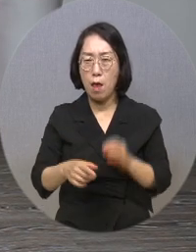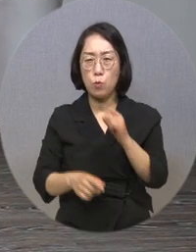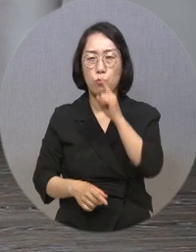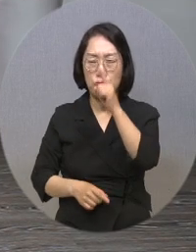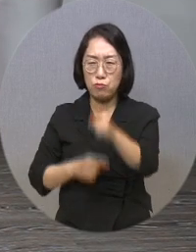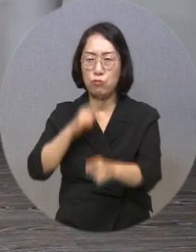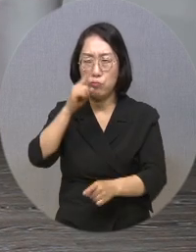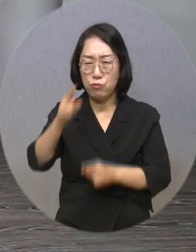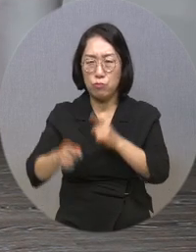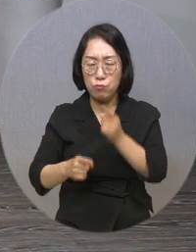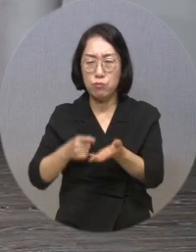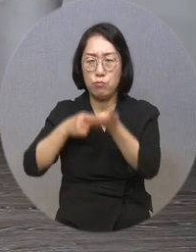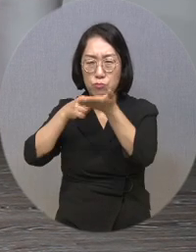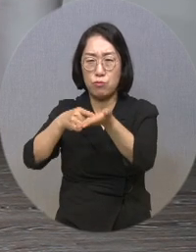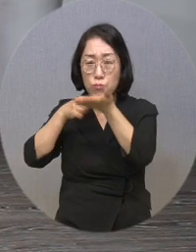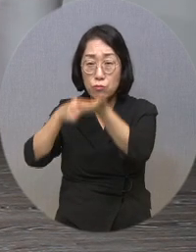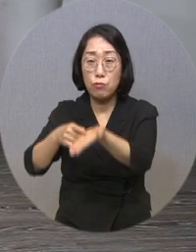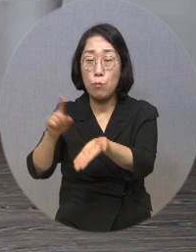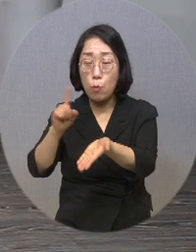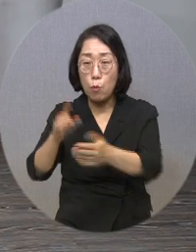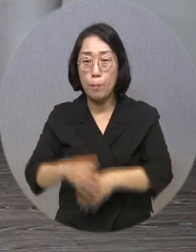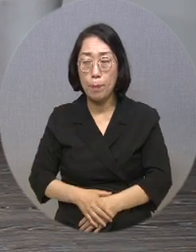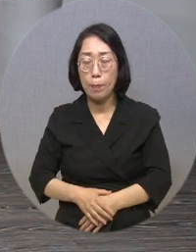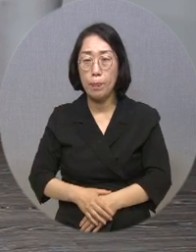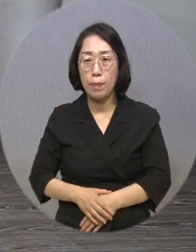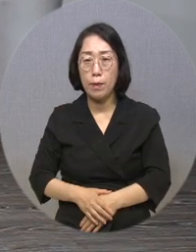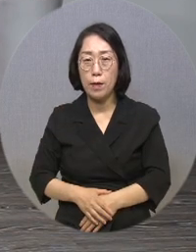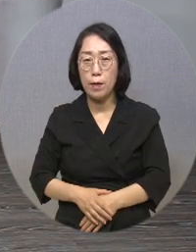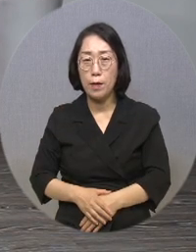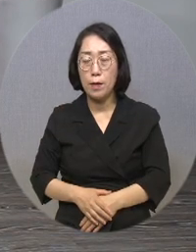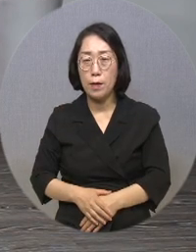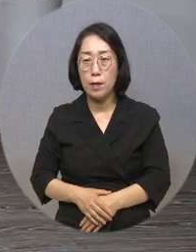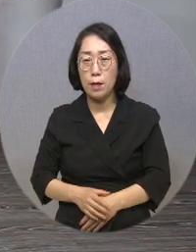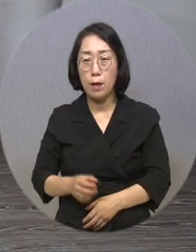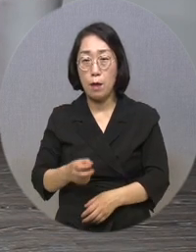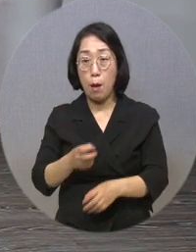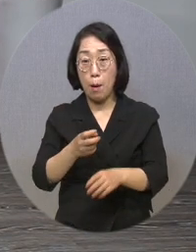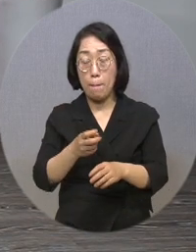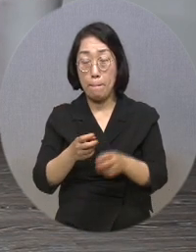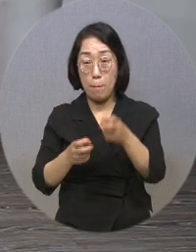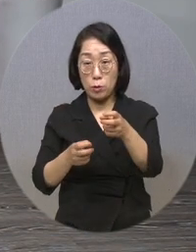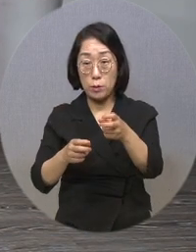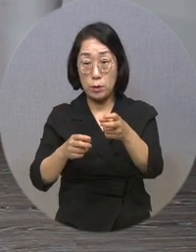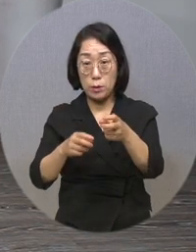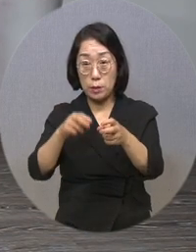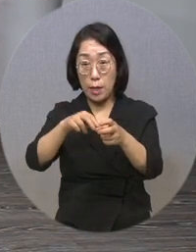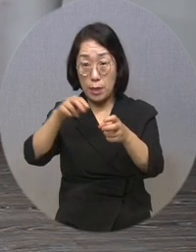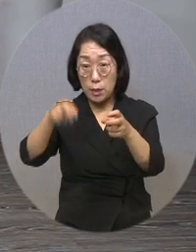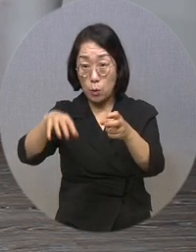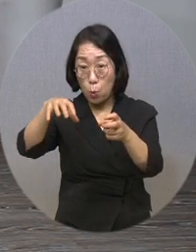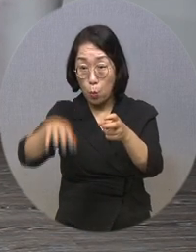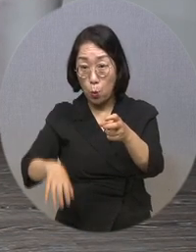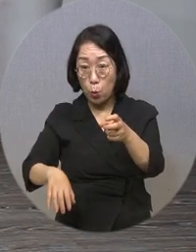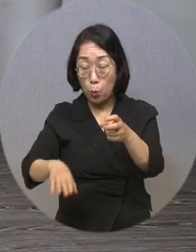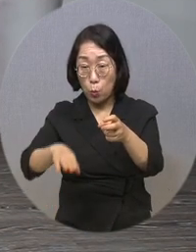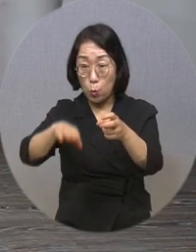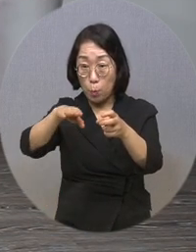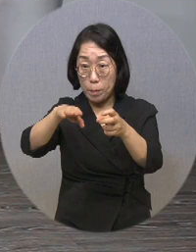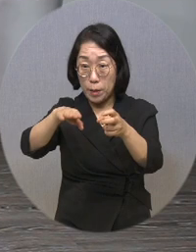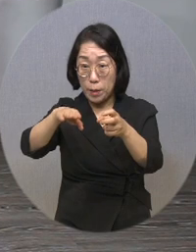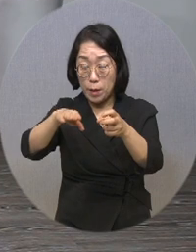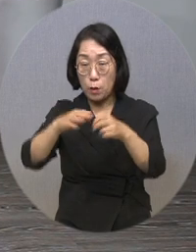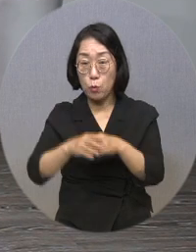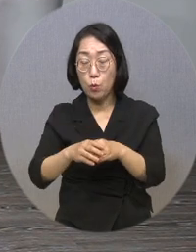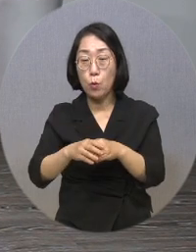지적했던 사안은 결국 이 보도, 버스 정류장의 높이와 네. 그 다음에 차도의